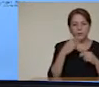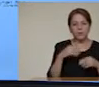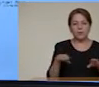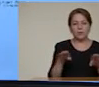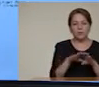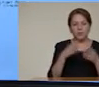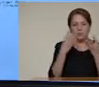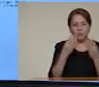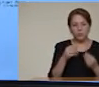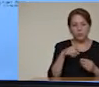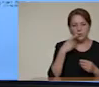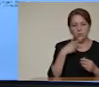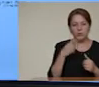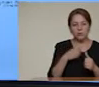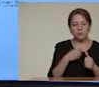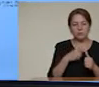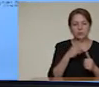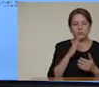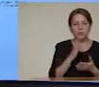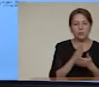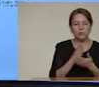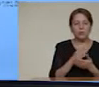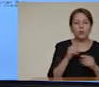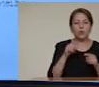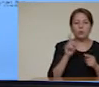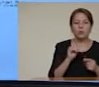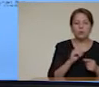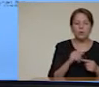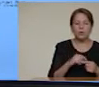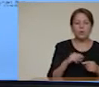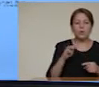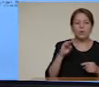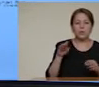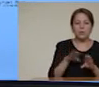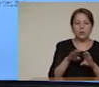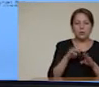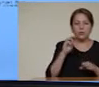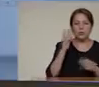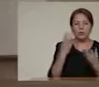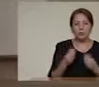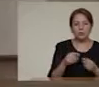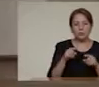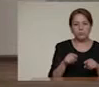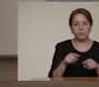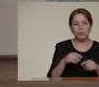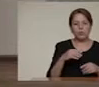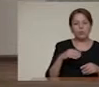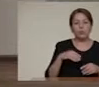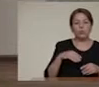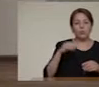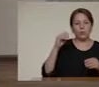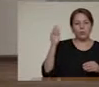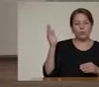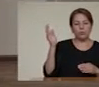degan atamani ishlatdik. U nima? Teng kunlik nima? Teng kunlik bu, demak,